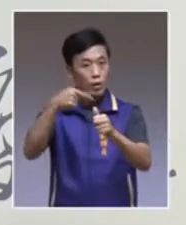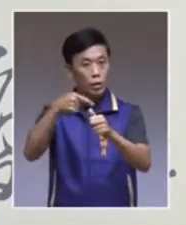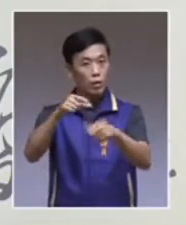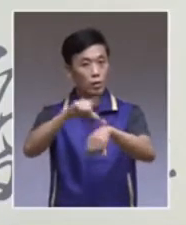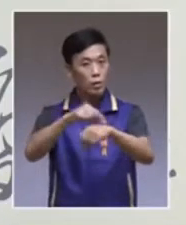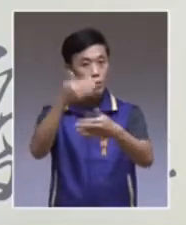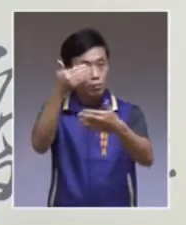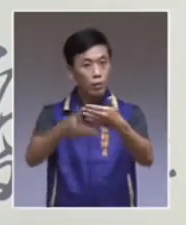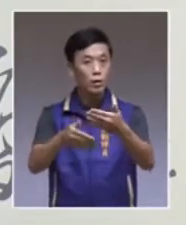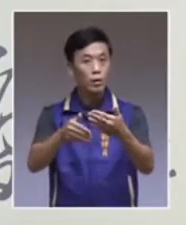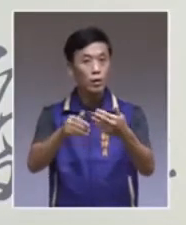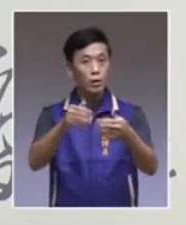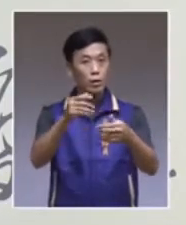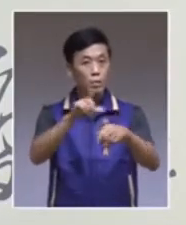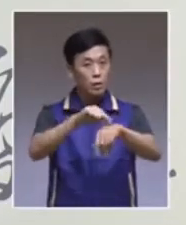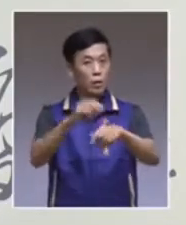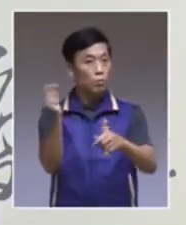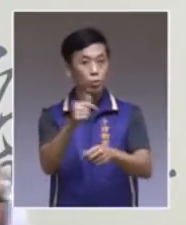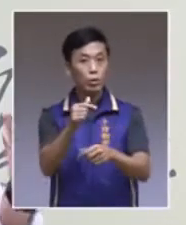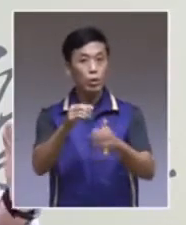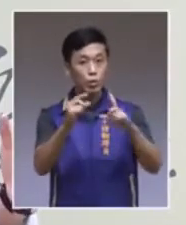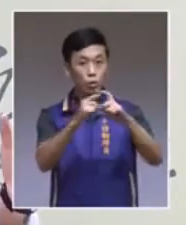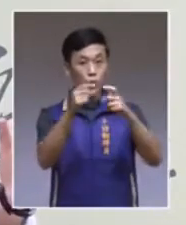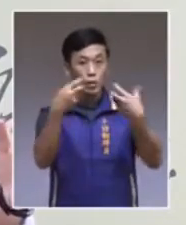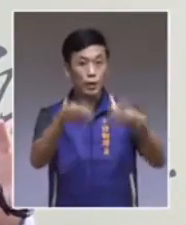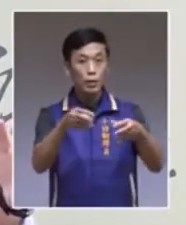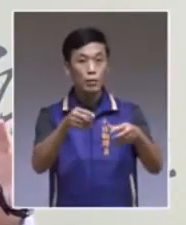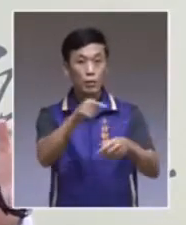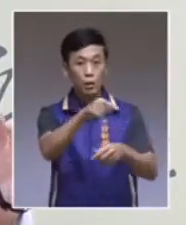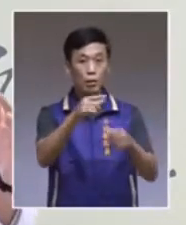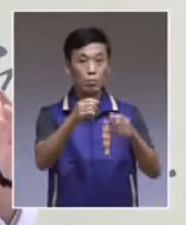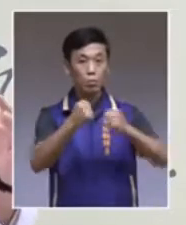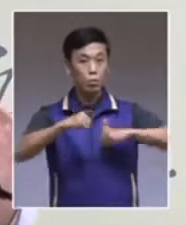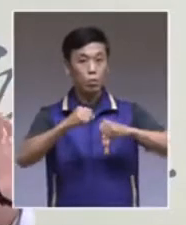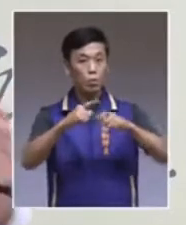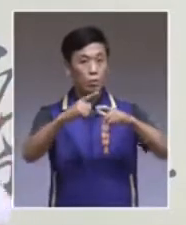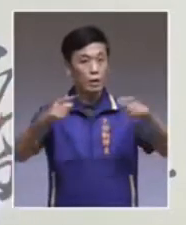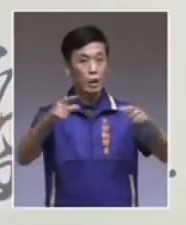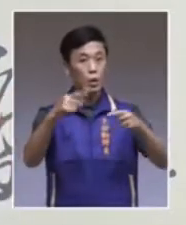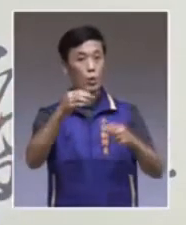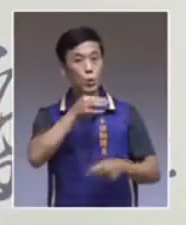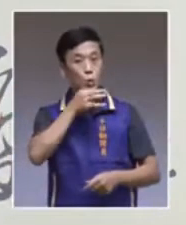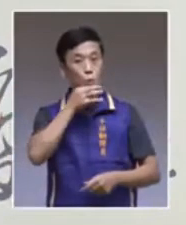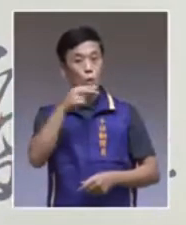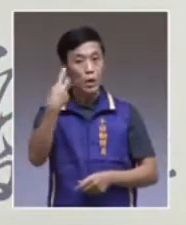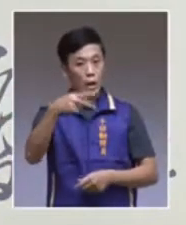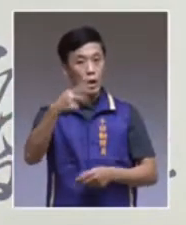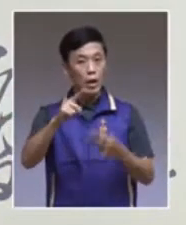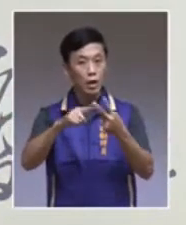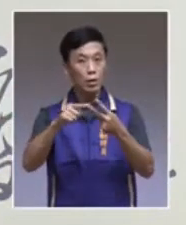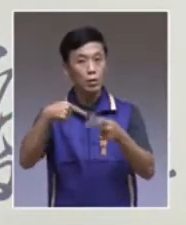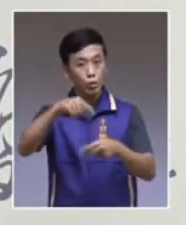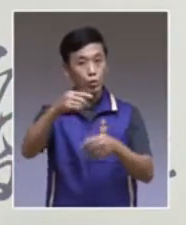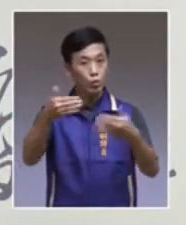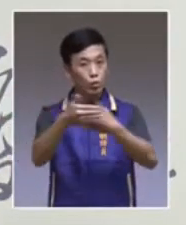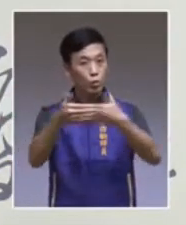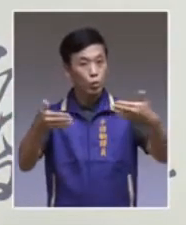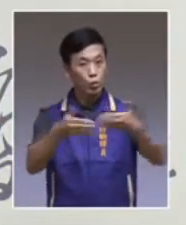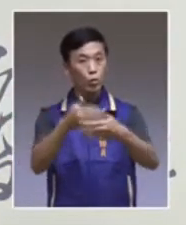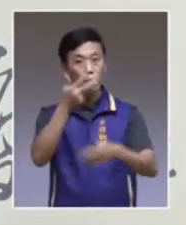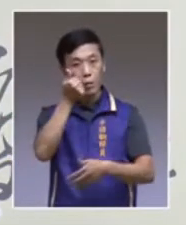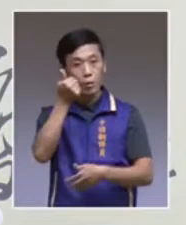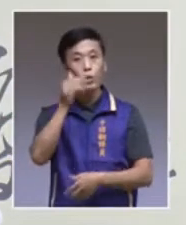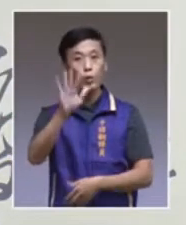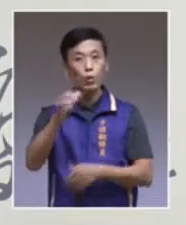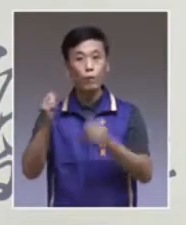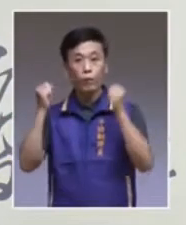都很快啊。那巨蛋那更不用讲，它的空间，还有它的这个交通其实都非常的方便。